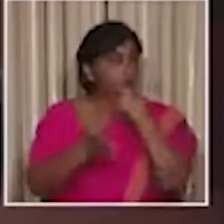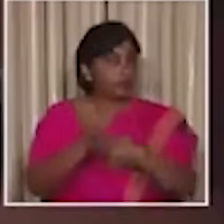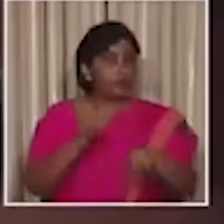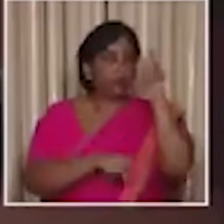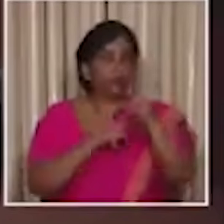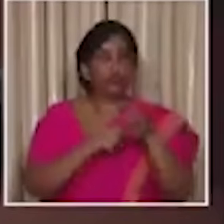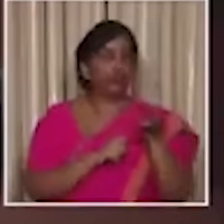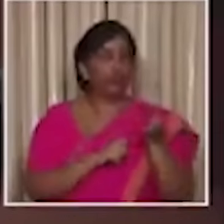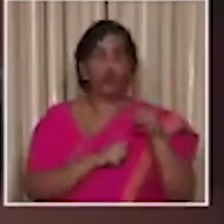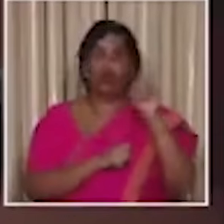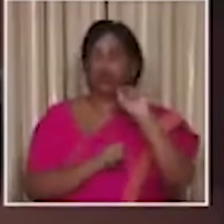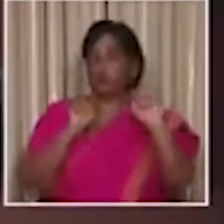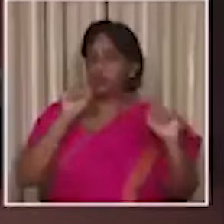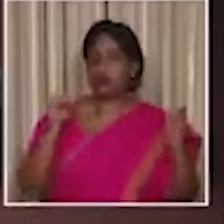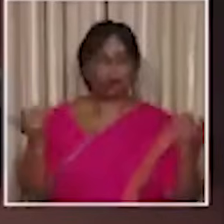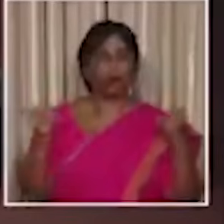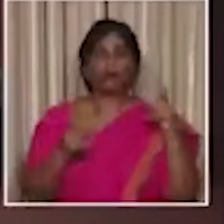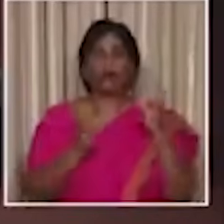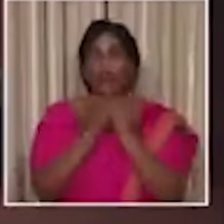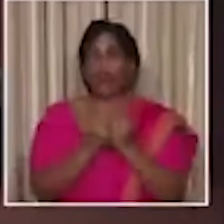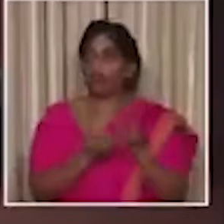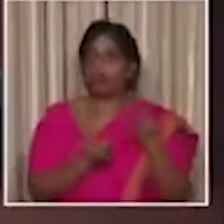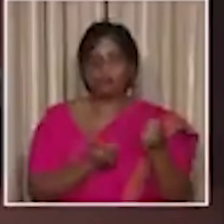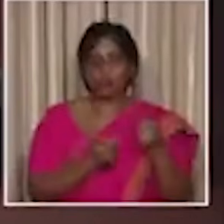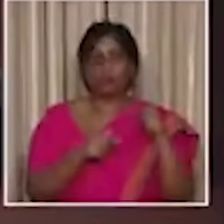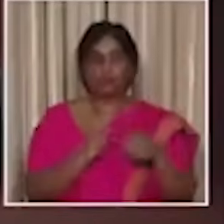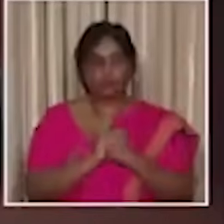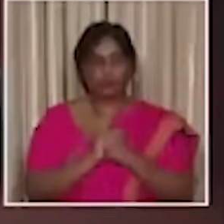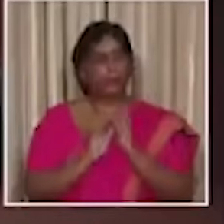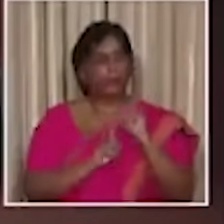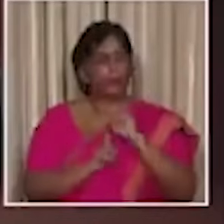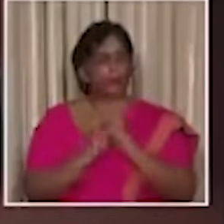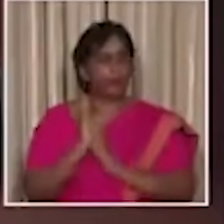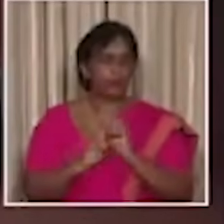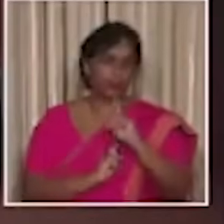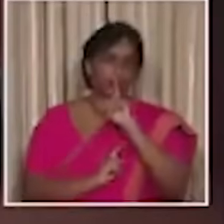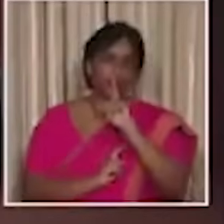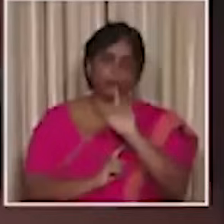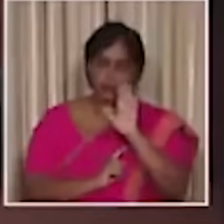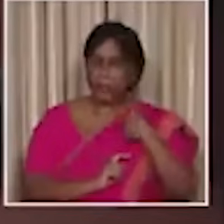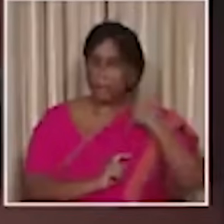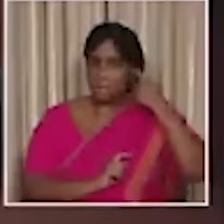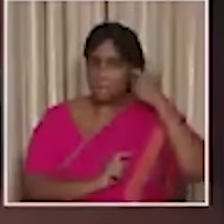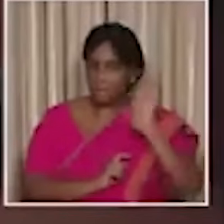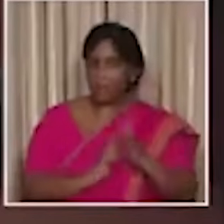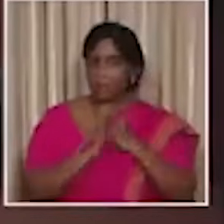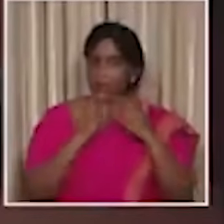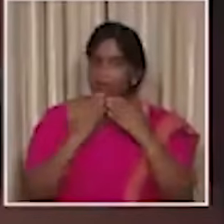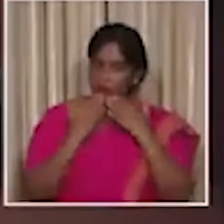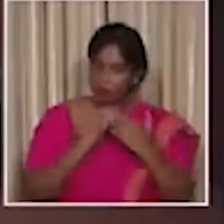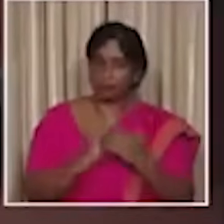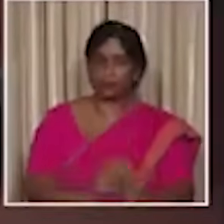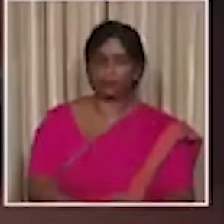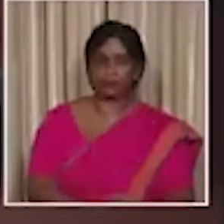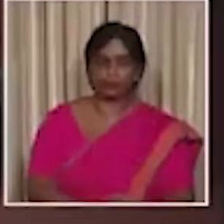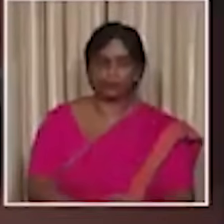කවුද ඔවුන්ගේ නම් මොනවාද එම ප්‍රමාණය මොනවාද කියලා මේ කරු සභාවට ගරු අමාත්‍යතුමා විසින් කරුණු ඉදිරිපත් කරන තේමා බලාපොරොත්තු වෙනවා බොහොම ස්තුතියි ගරු නියෝජක තනායක